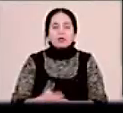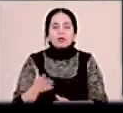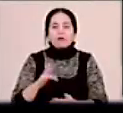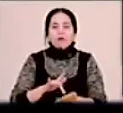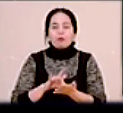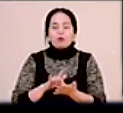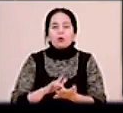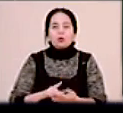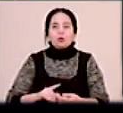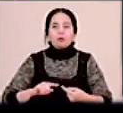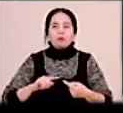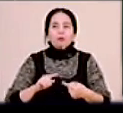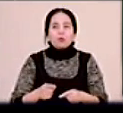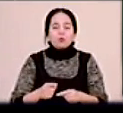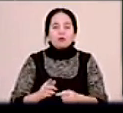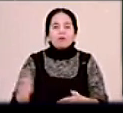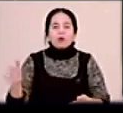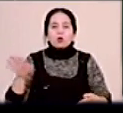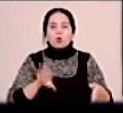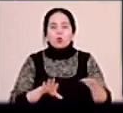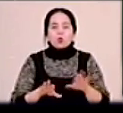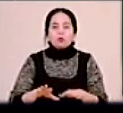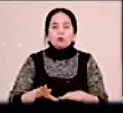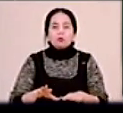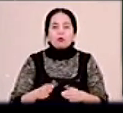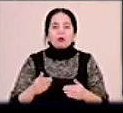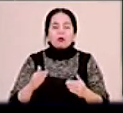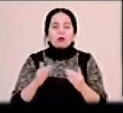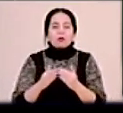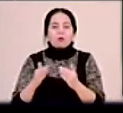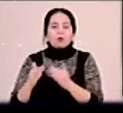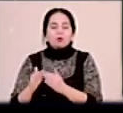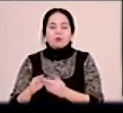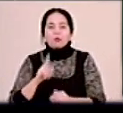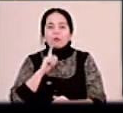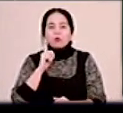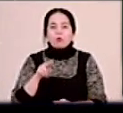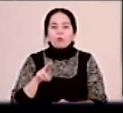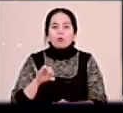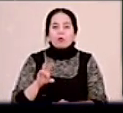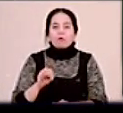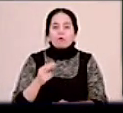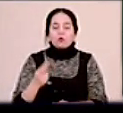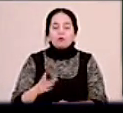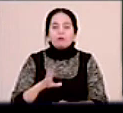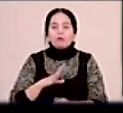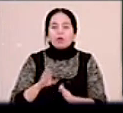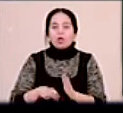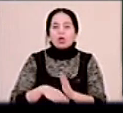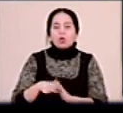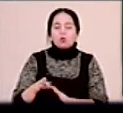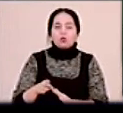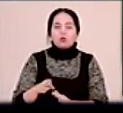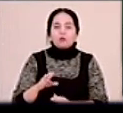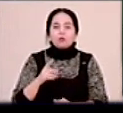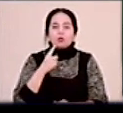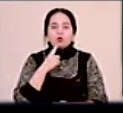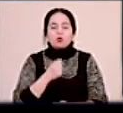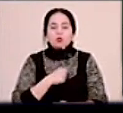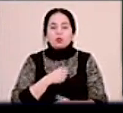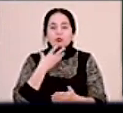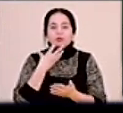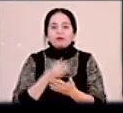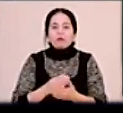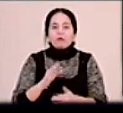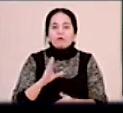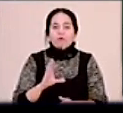В походах против горных крепостей молодой полководец был лучшим солдатом своего